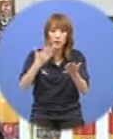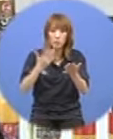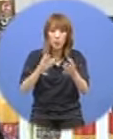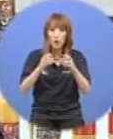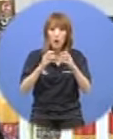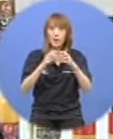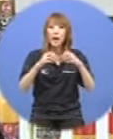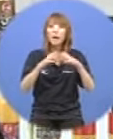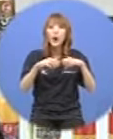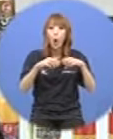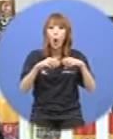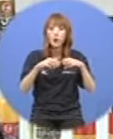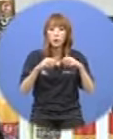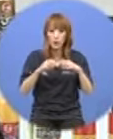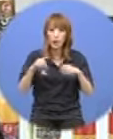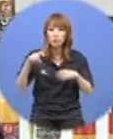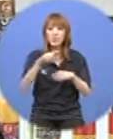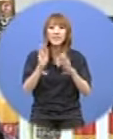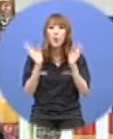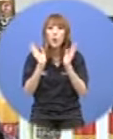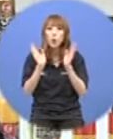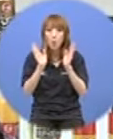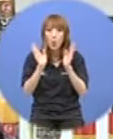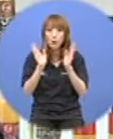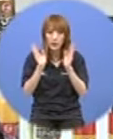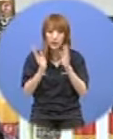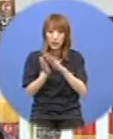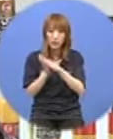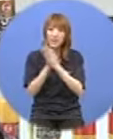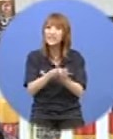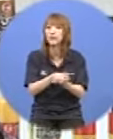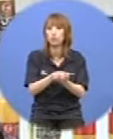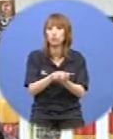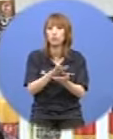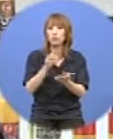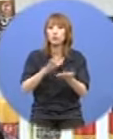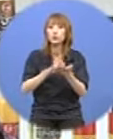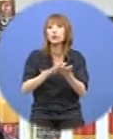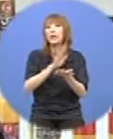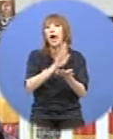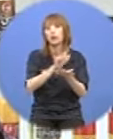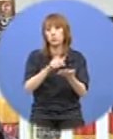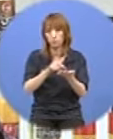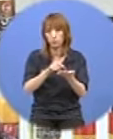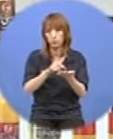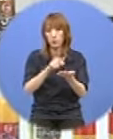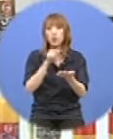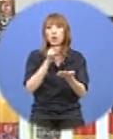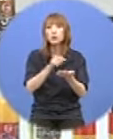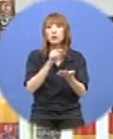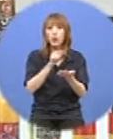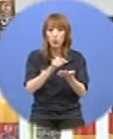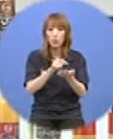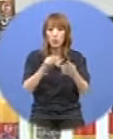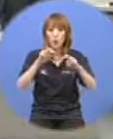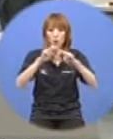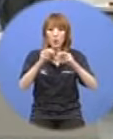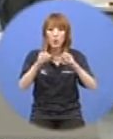ね、卵だったら効きますよというの薬がありまして、でそれをその原体を研究